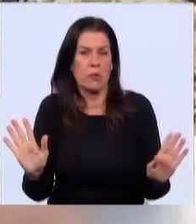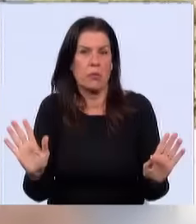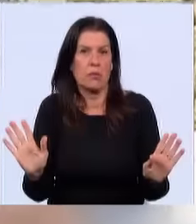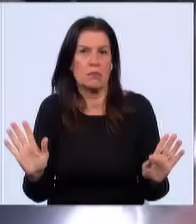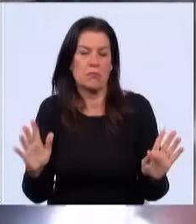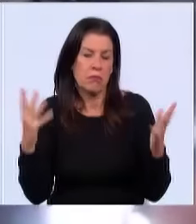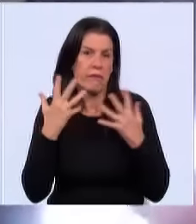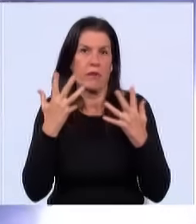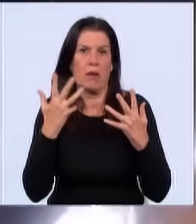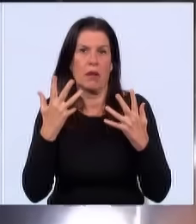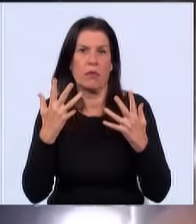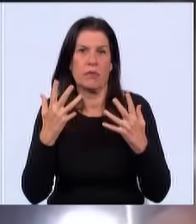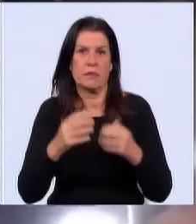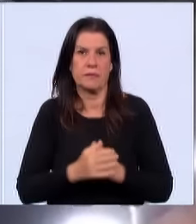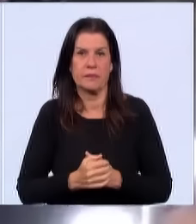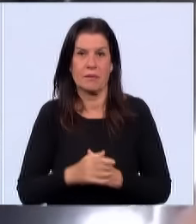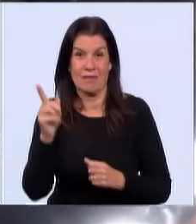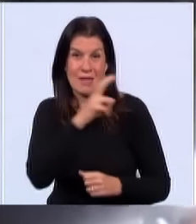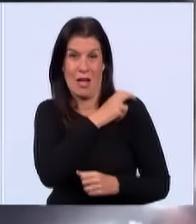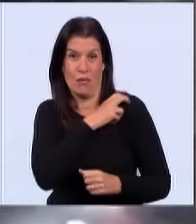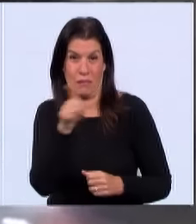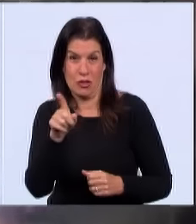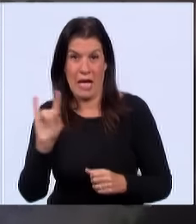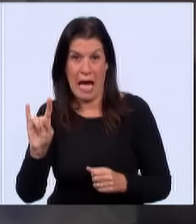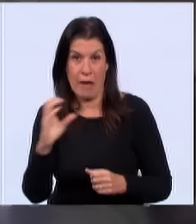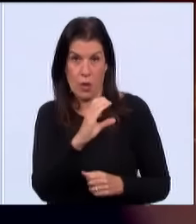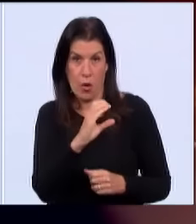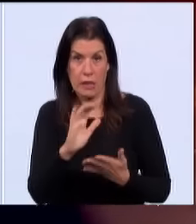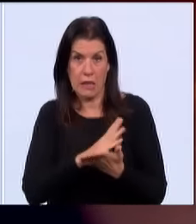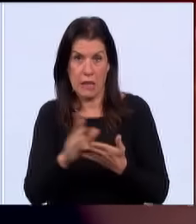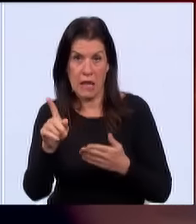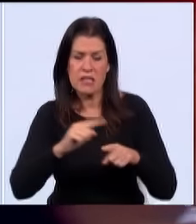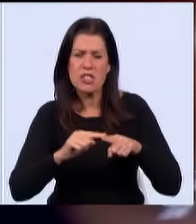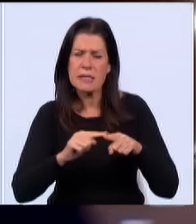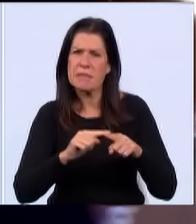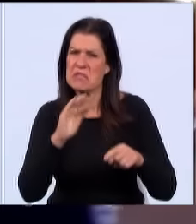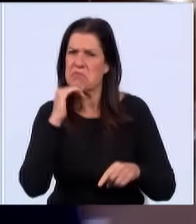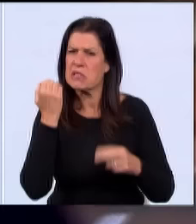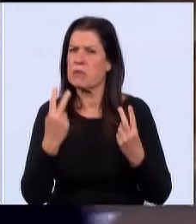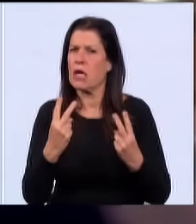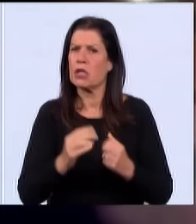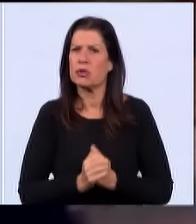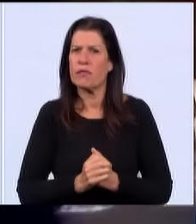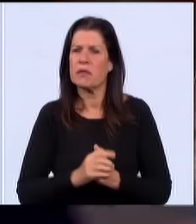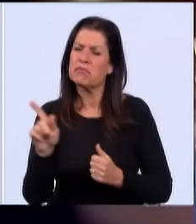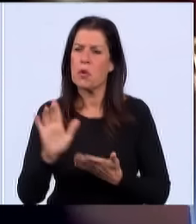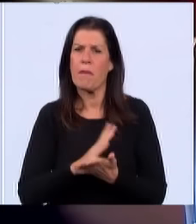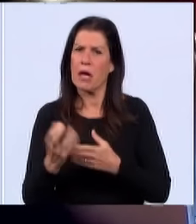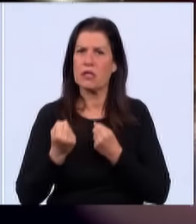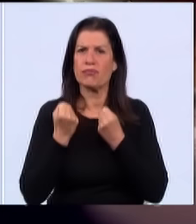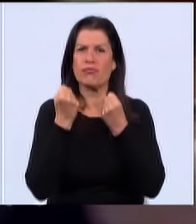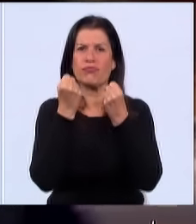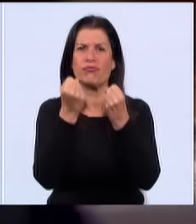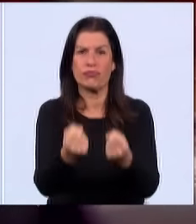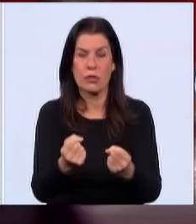הופתענו ממנה. אלוף משנה חיים כהן החליט שהסימנים מספיק חשובים, הוא לוקח את האוטו ומגיע למפקדת האוגדה בסביבות השעה